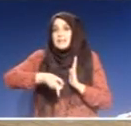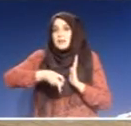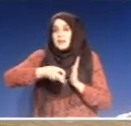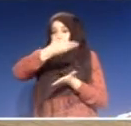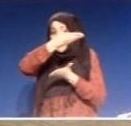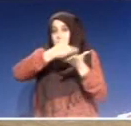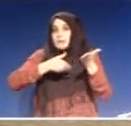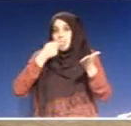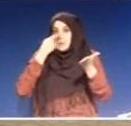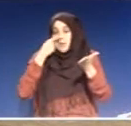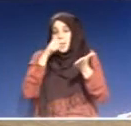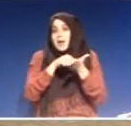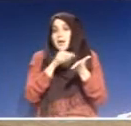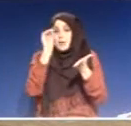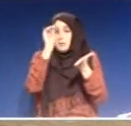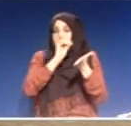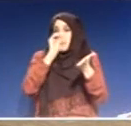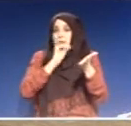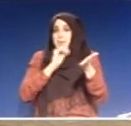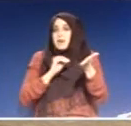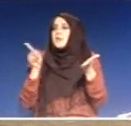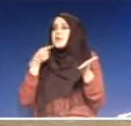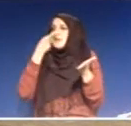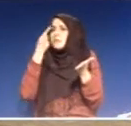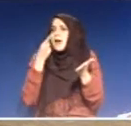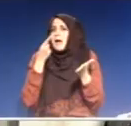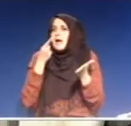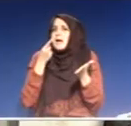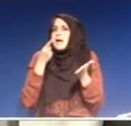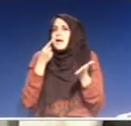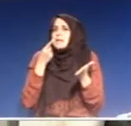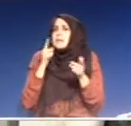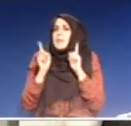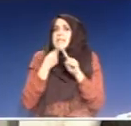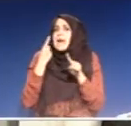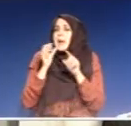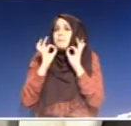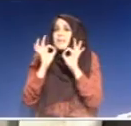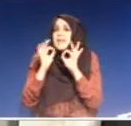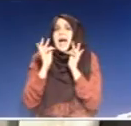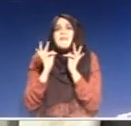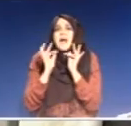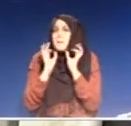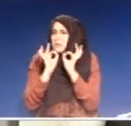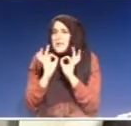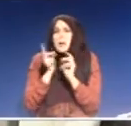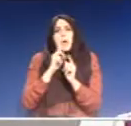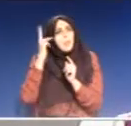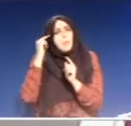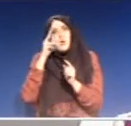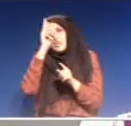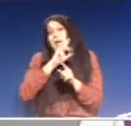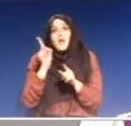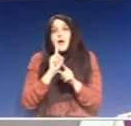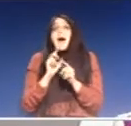قرار التعيين خبير يطلب منه خبرة فنية في مسألة دقيقة. لذلك